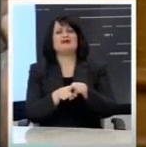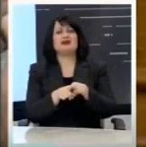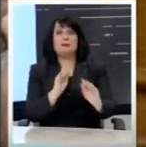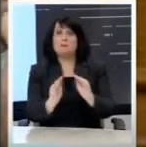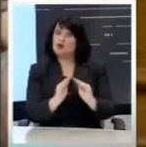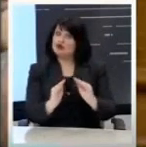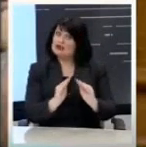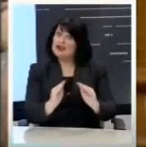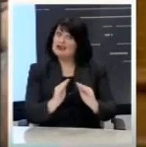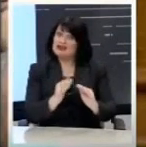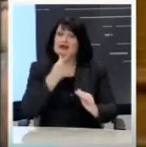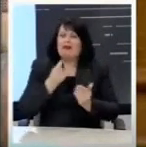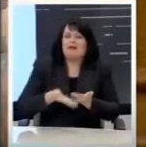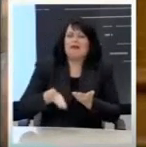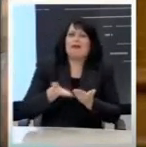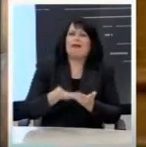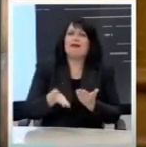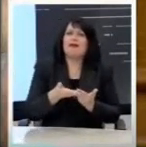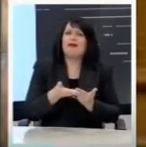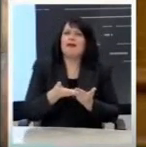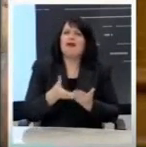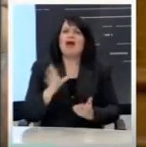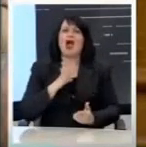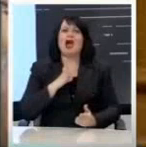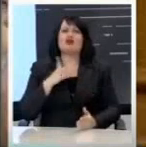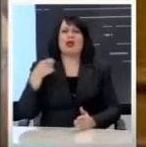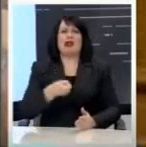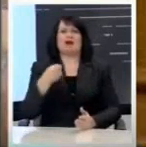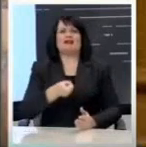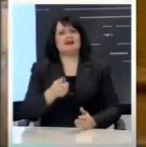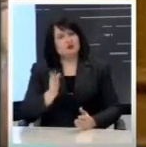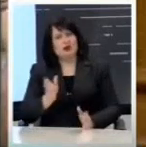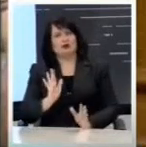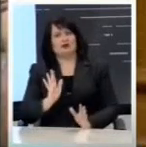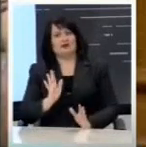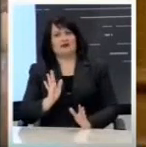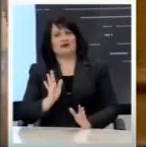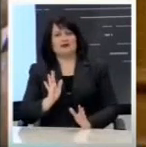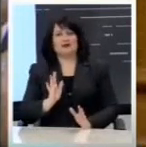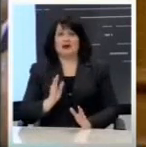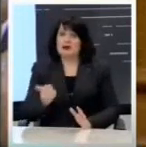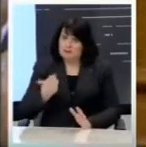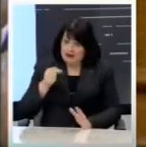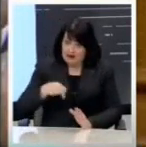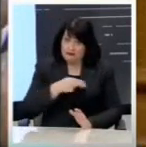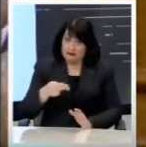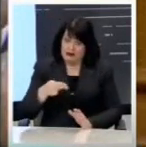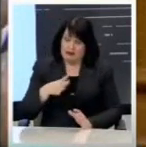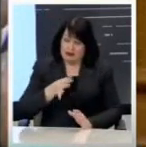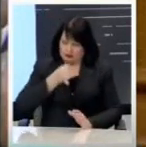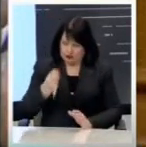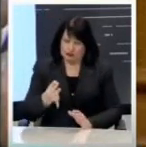προστατεύει και να διευκολύνει άτομα του κοινού ποινικού δικαίου. Πριν έρθω όμως αυτό, θέλω να σας πω κάτι.